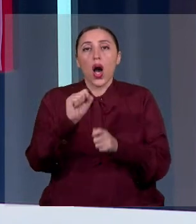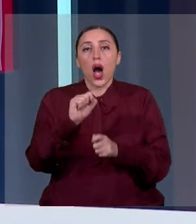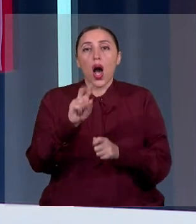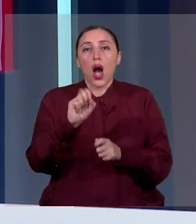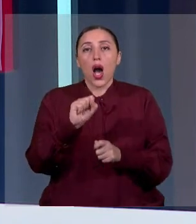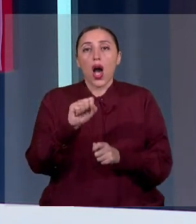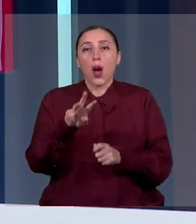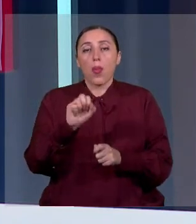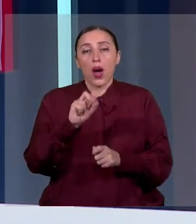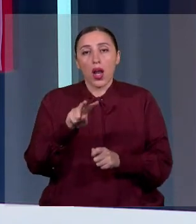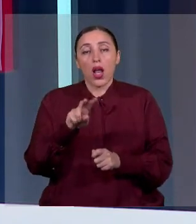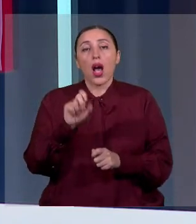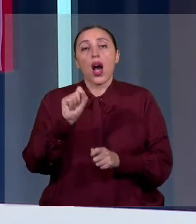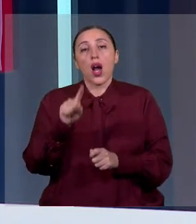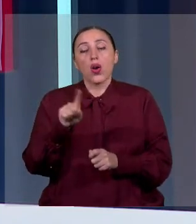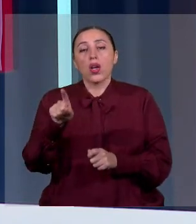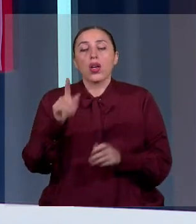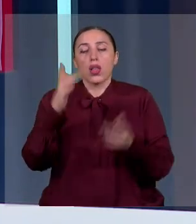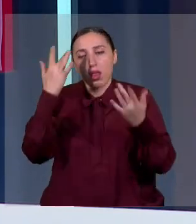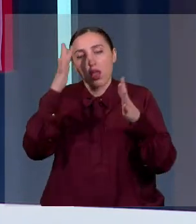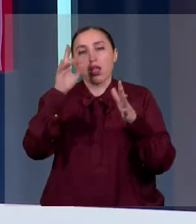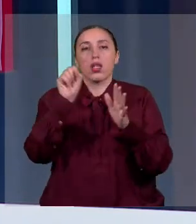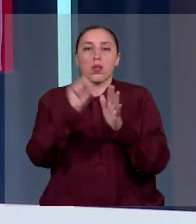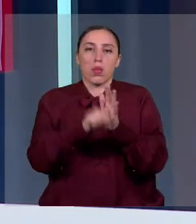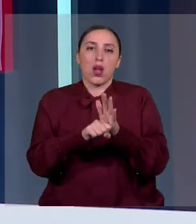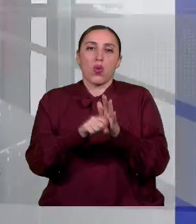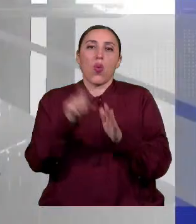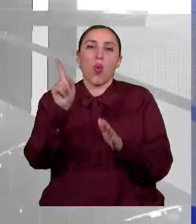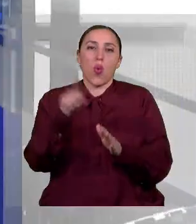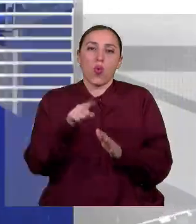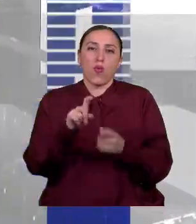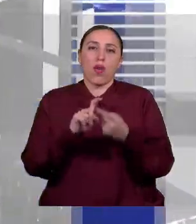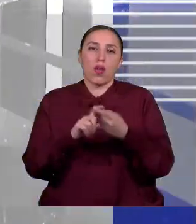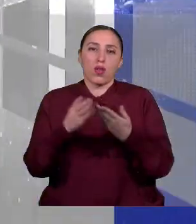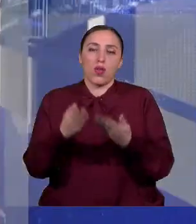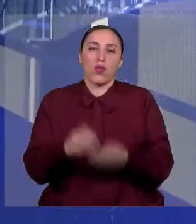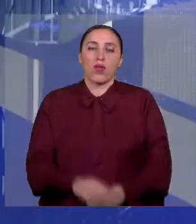Աղամալ Հարությունյանն է, անզգուշ սպանության հոդվածով։